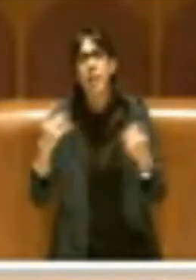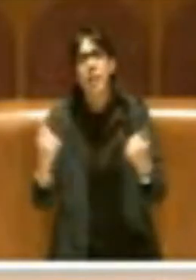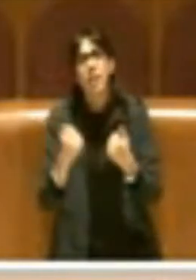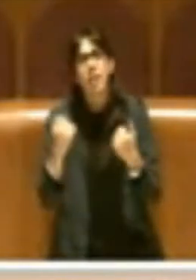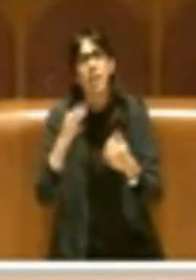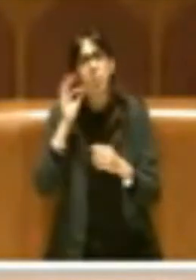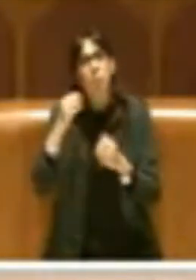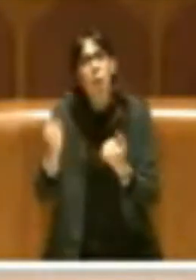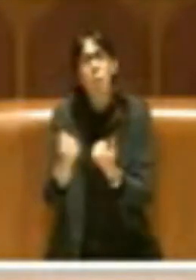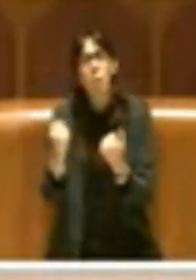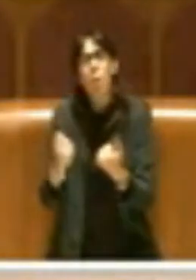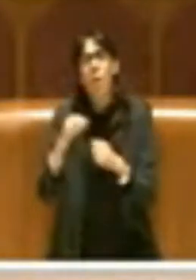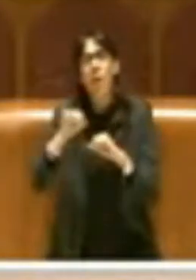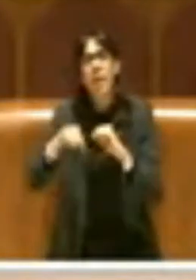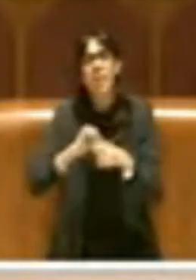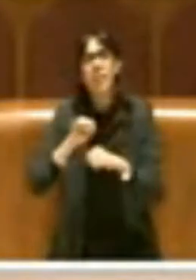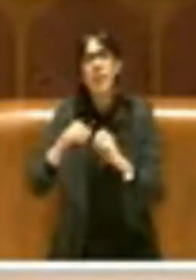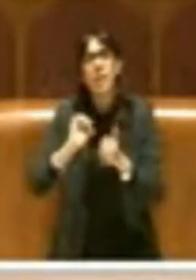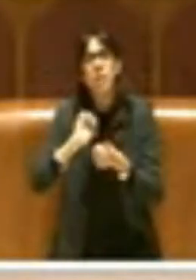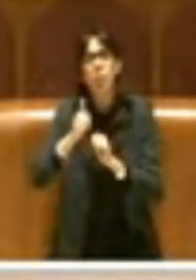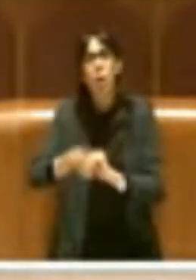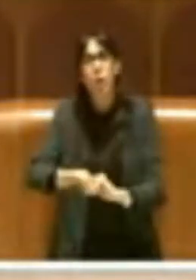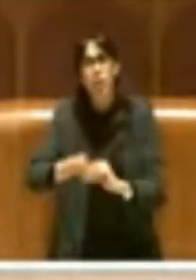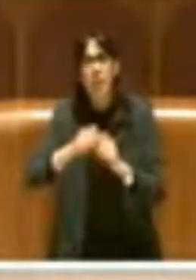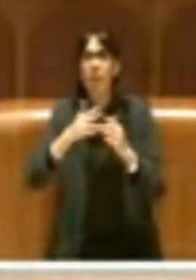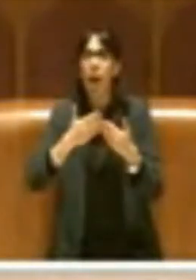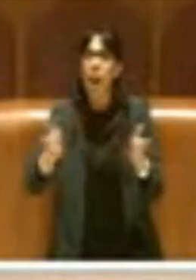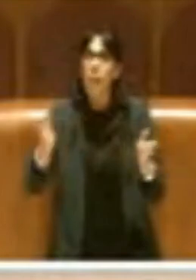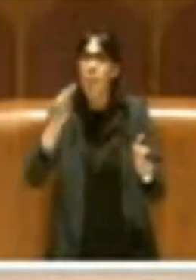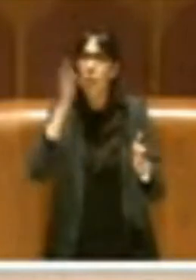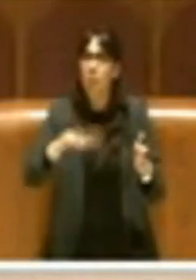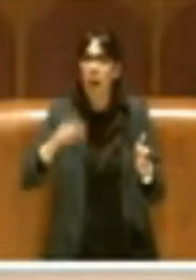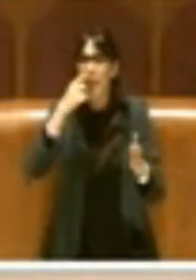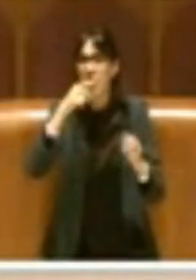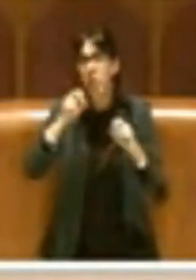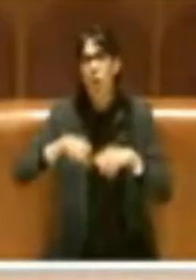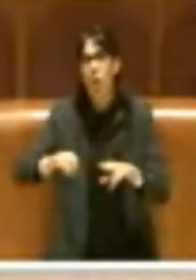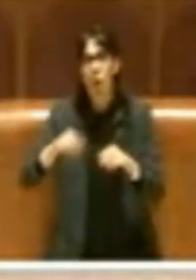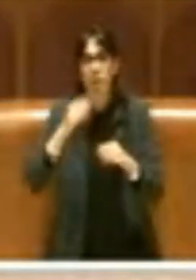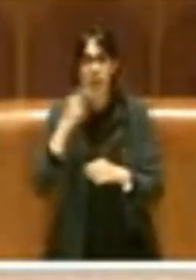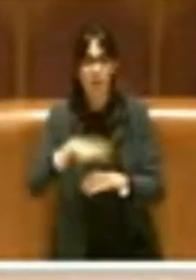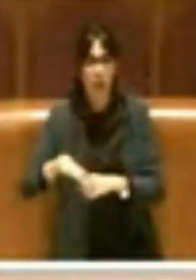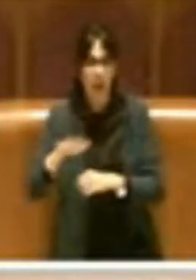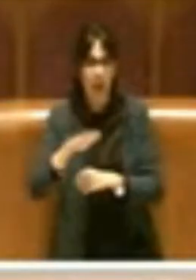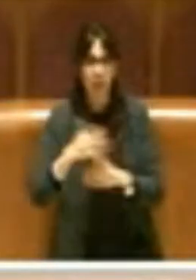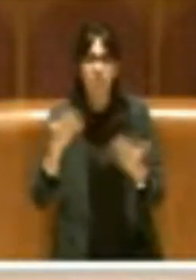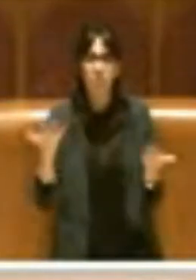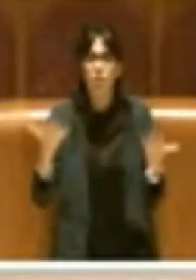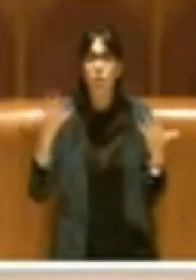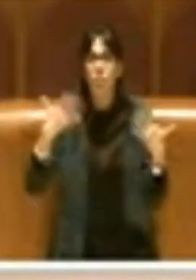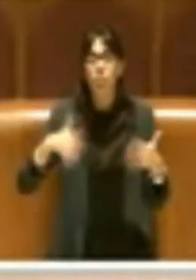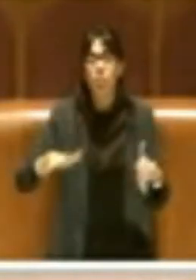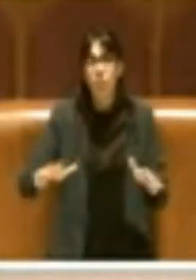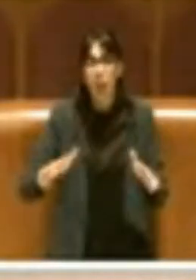sportiva all'aperto nei parchi, come ad esempio le park run. E così, ecco, visto che già nei fatti appunto